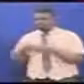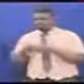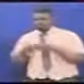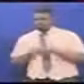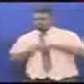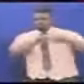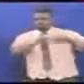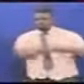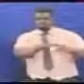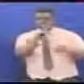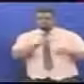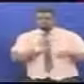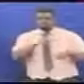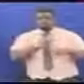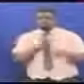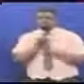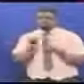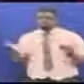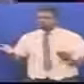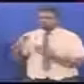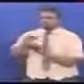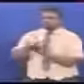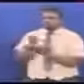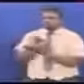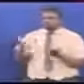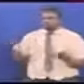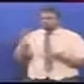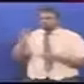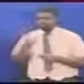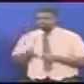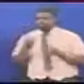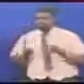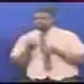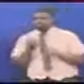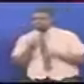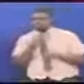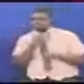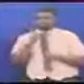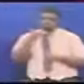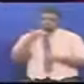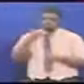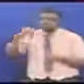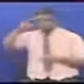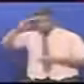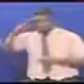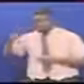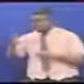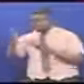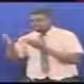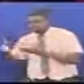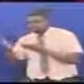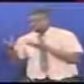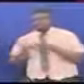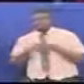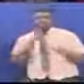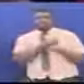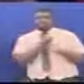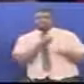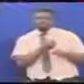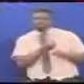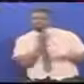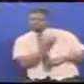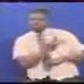mahali popote. Kwa hiyo mwananchi anaweza akafa akiwa polisi, anaweza akafa akiwa anafanya